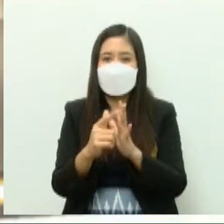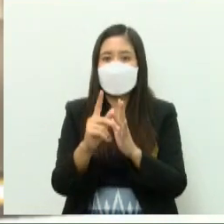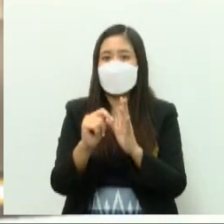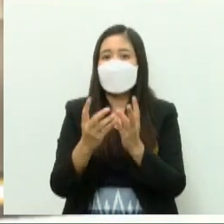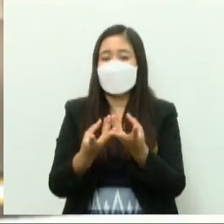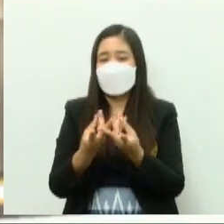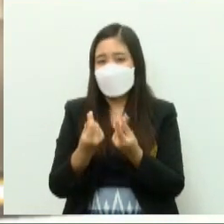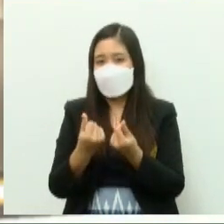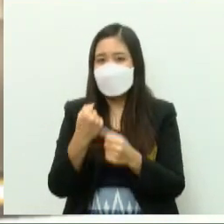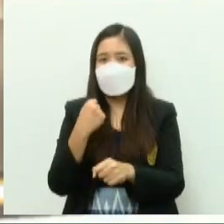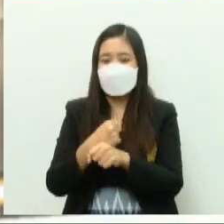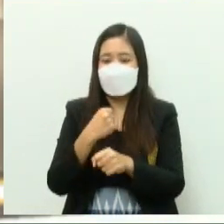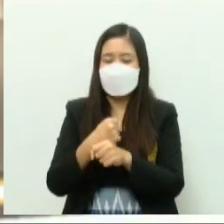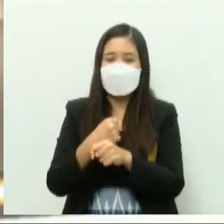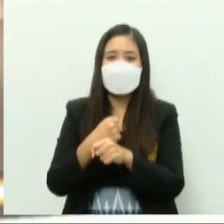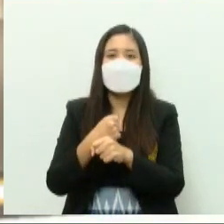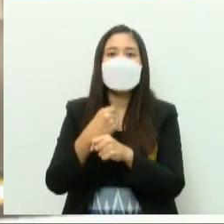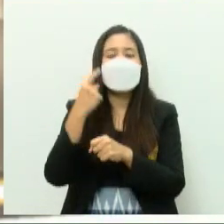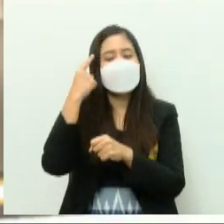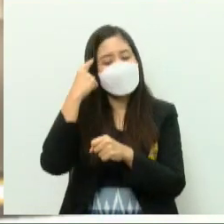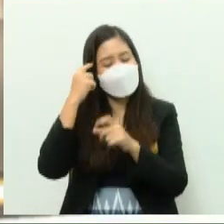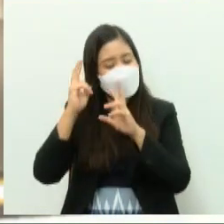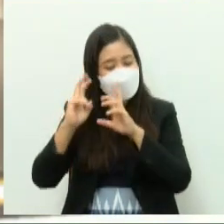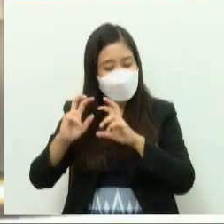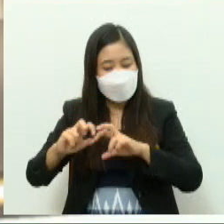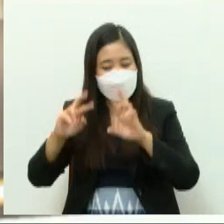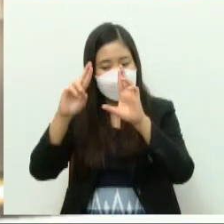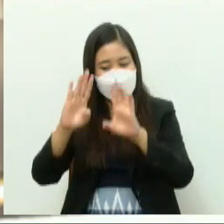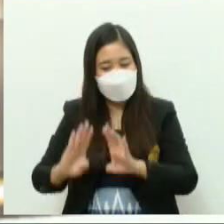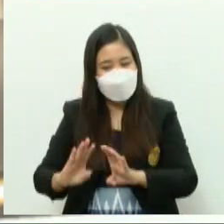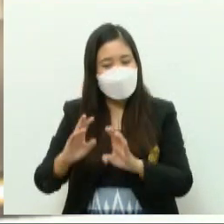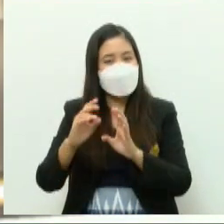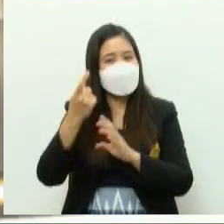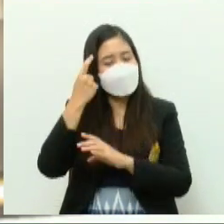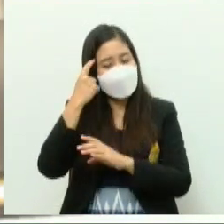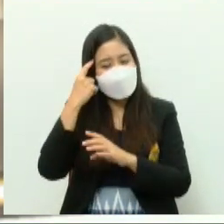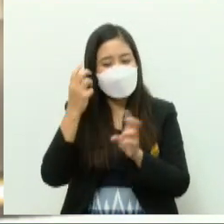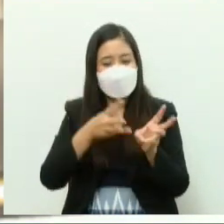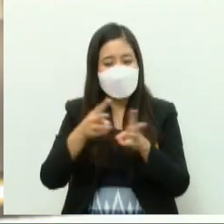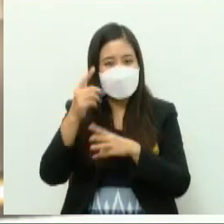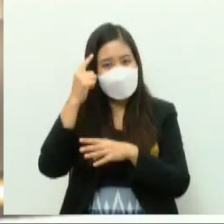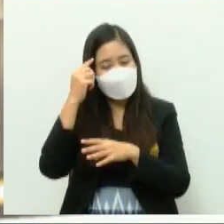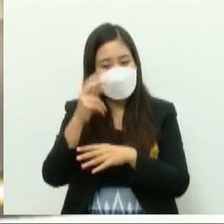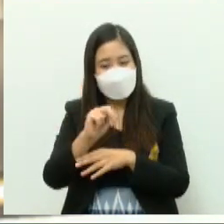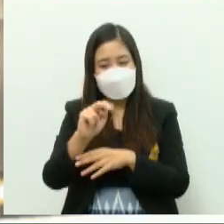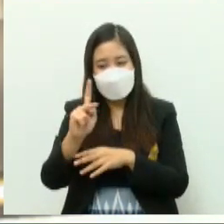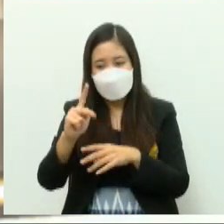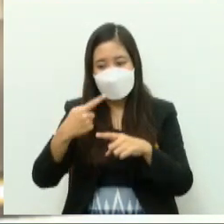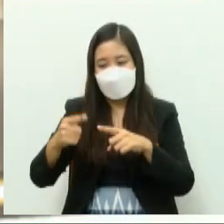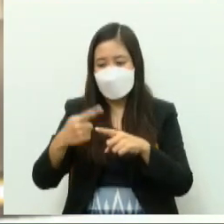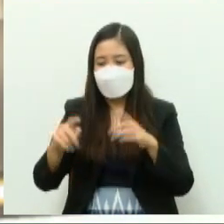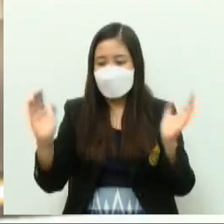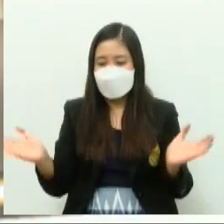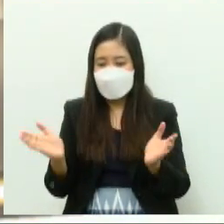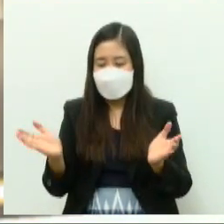านั้นได้คิดค้นรูปแบบแนวคิดวิธีการตลอดจนนวัตกรรมในการที่จะนำมาขับเคลื่อนใน